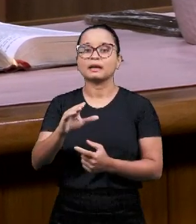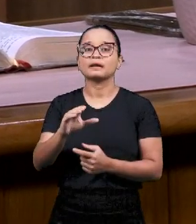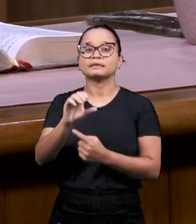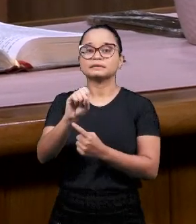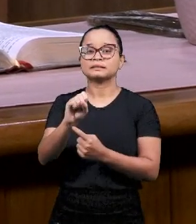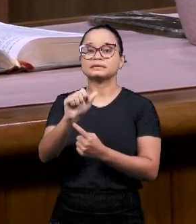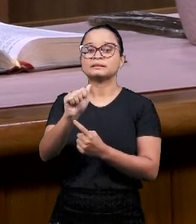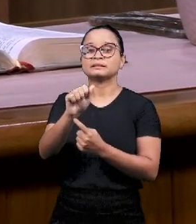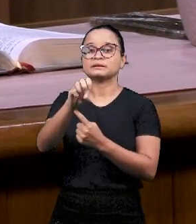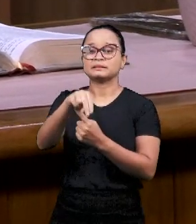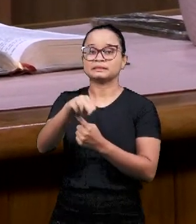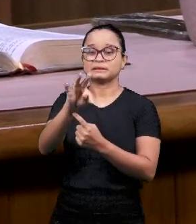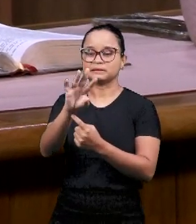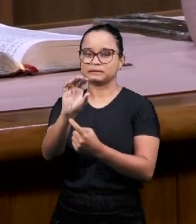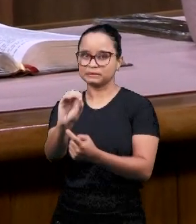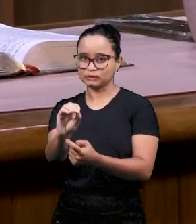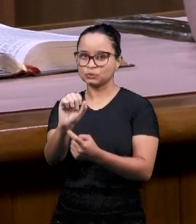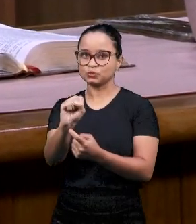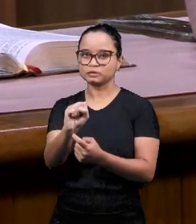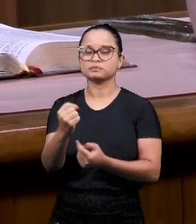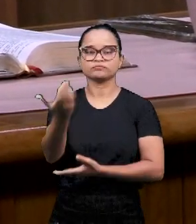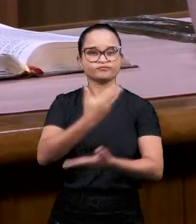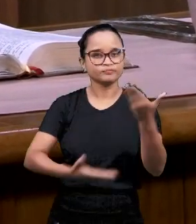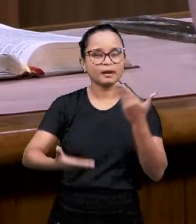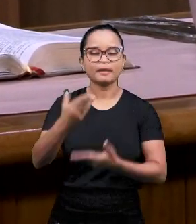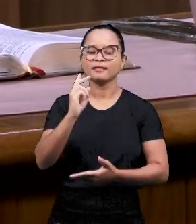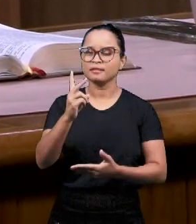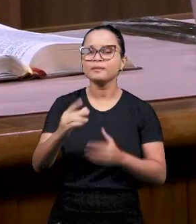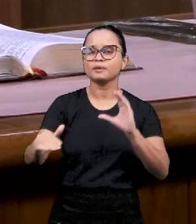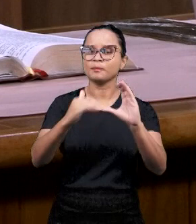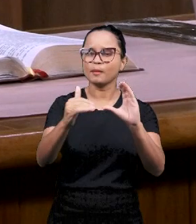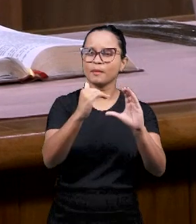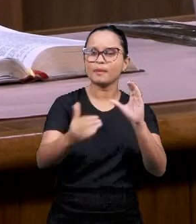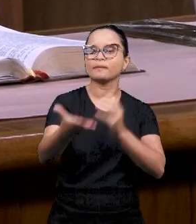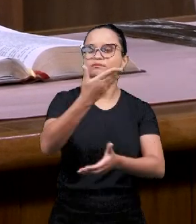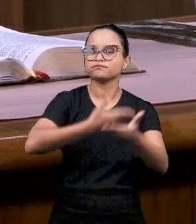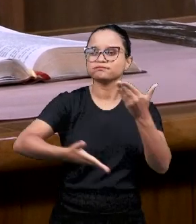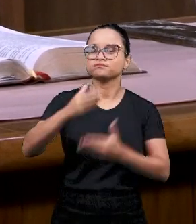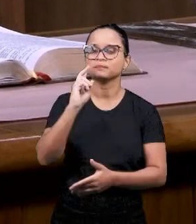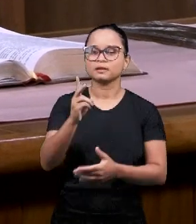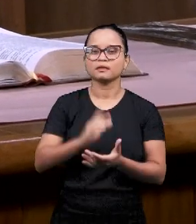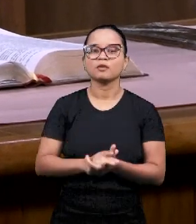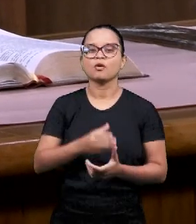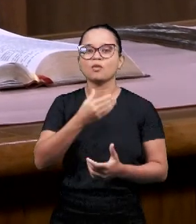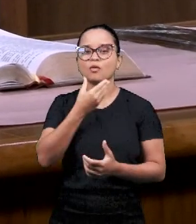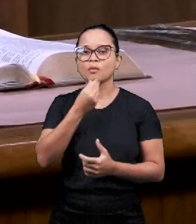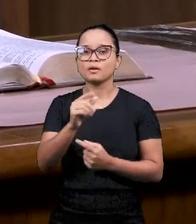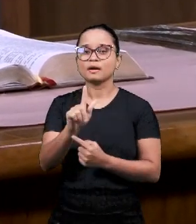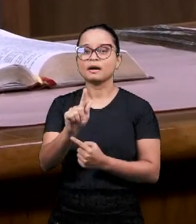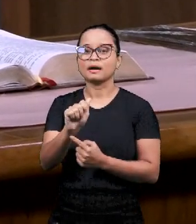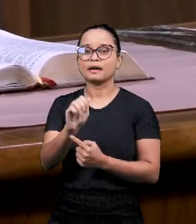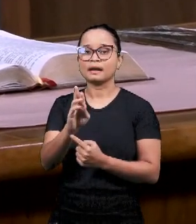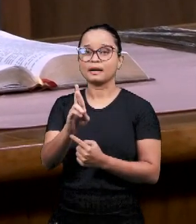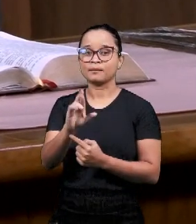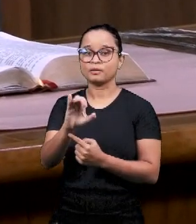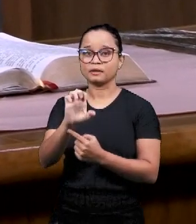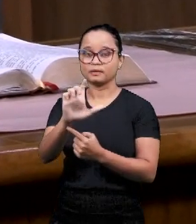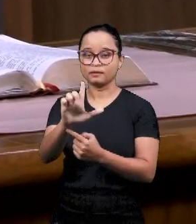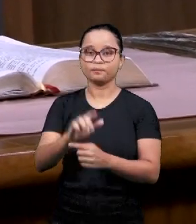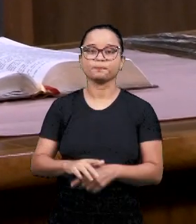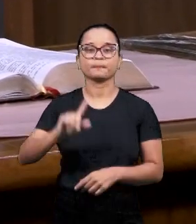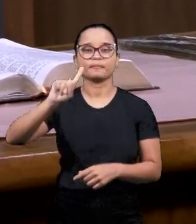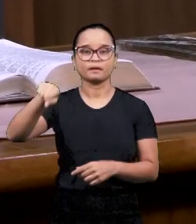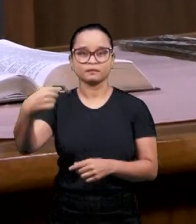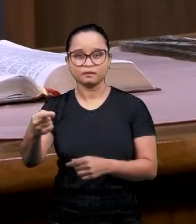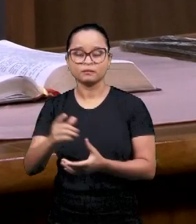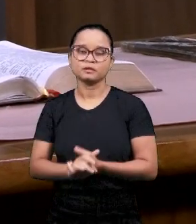5 à Santos, qui participe beaucoup de notre école biblique dominicale, et notre frère Gabriel Henrique.